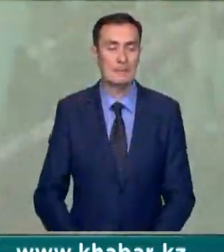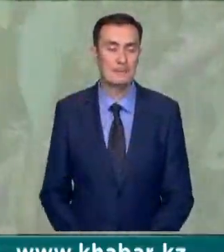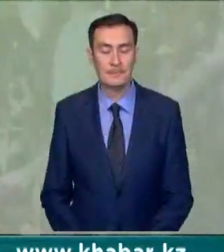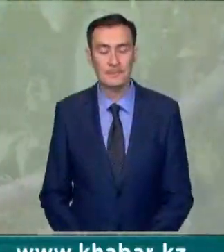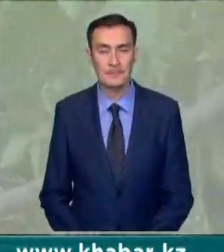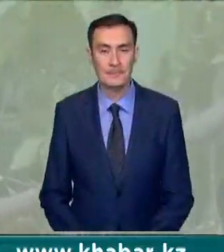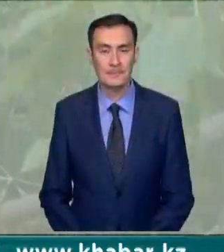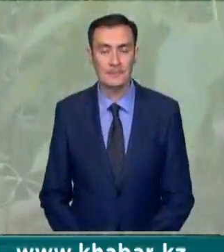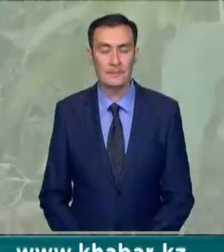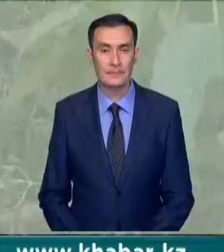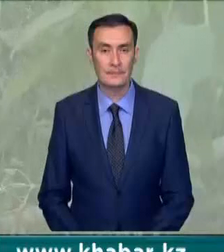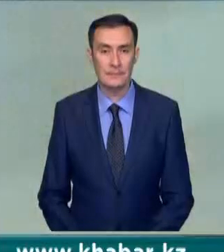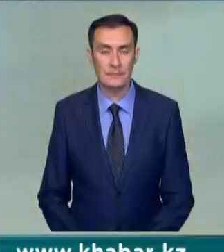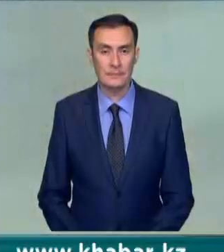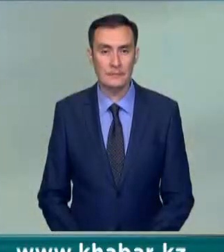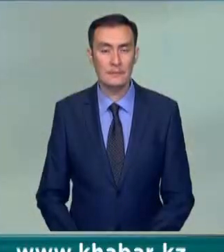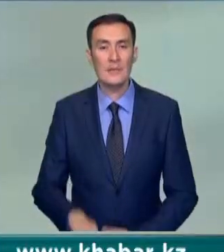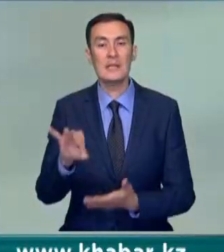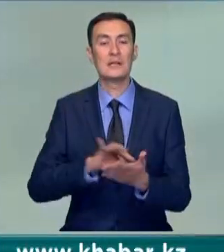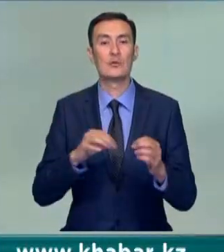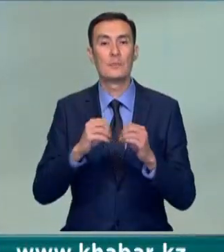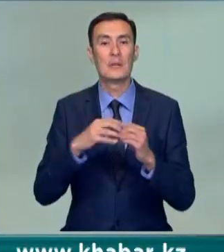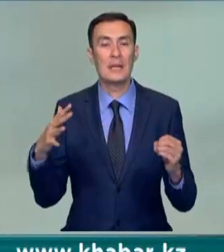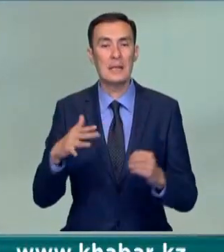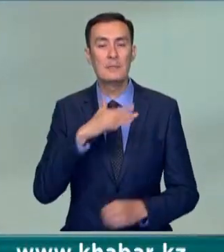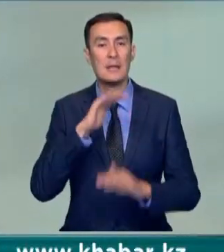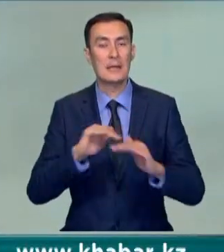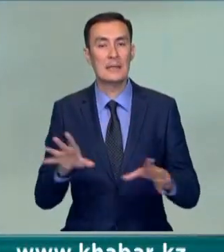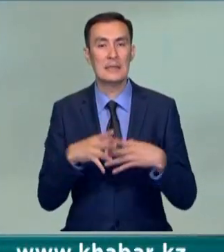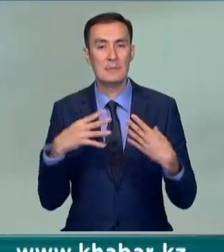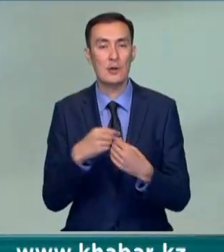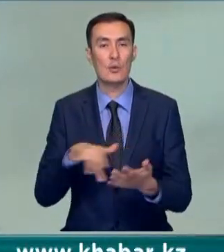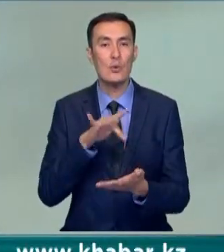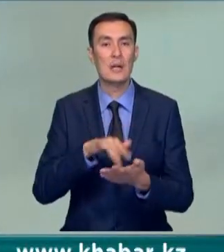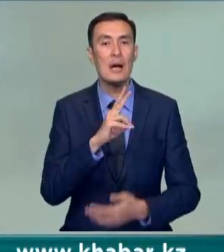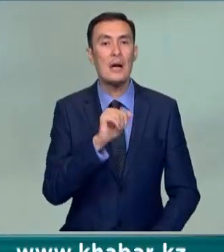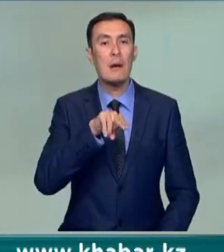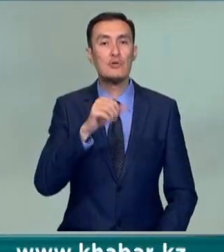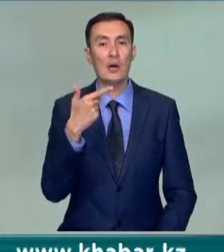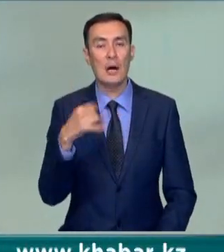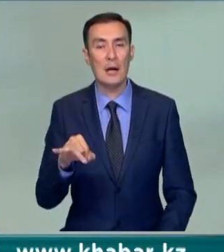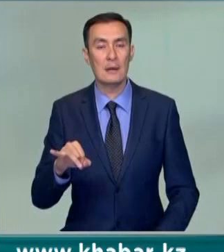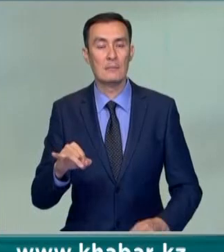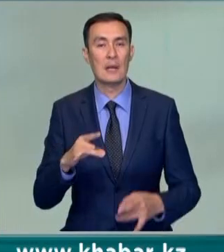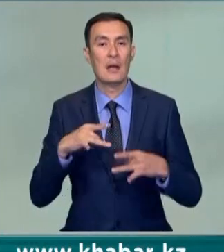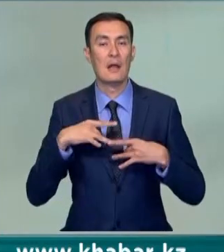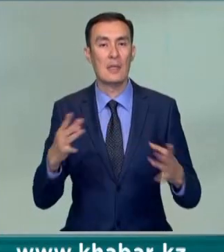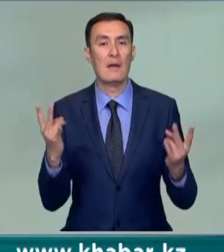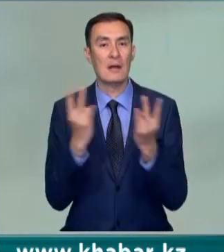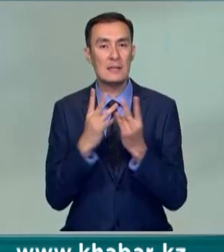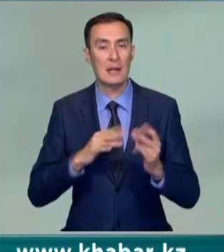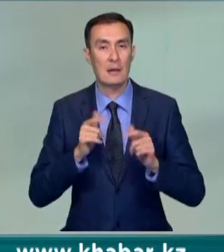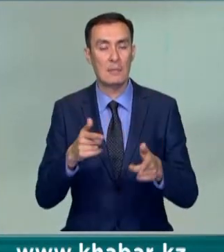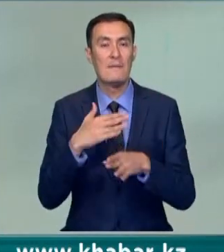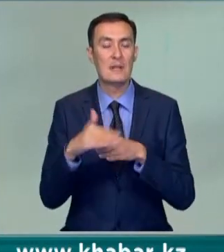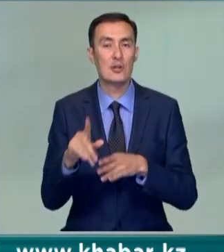Хабар, Петропавловск. Сразу 15 многодетных семей города Кабчагай отпраздновали новоселье. На эти цели из бюджета